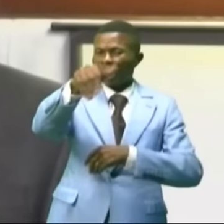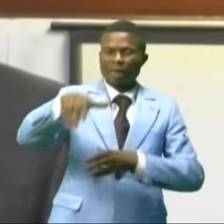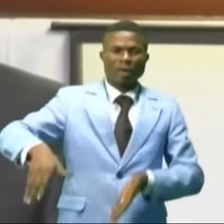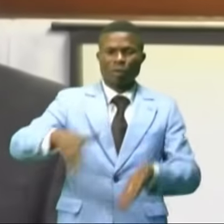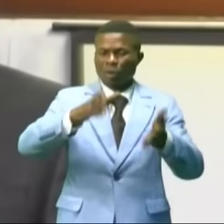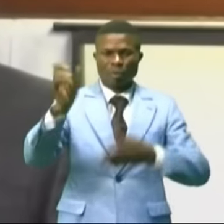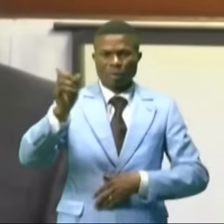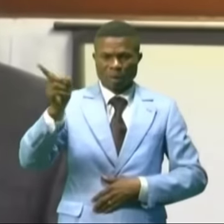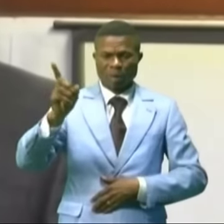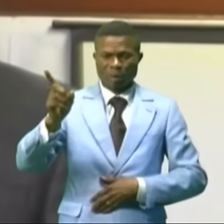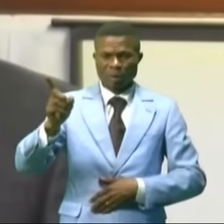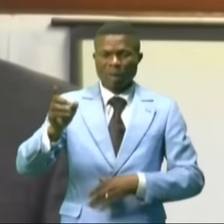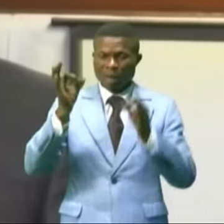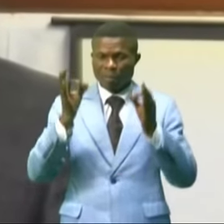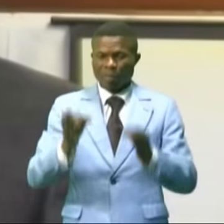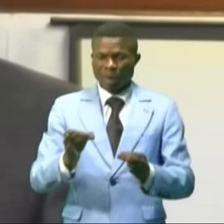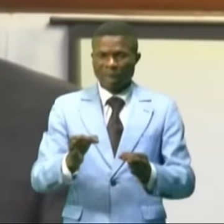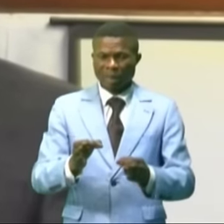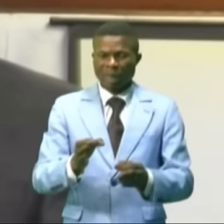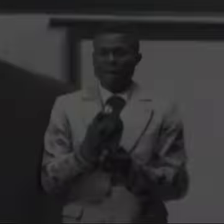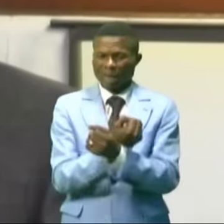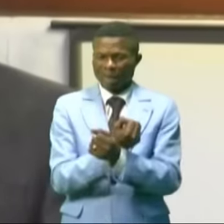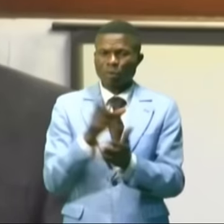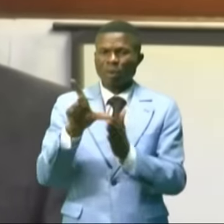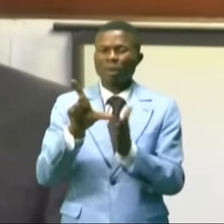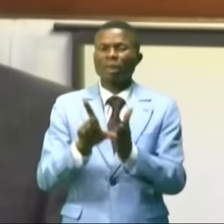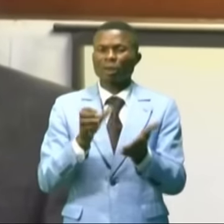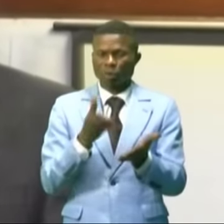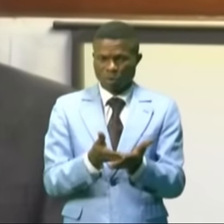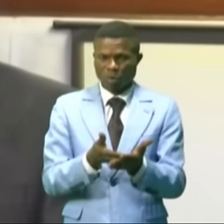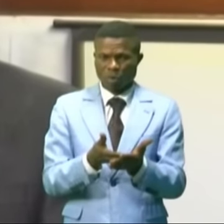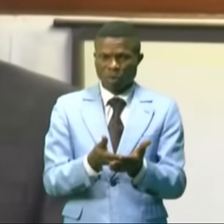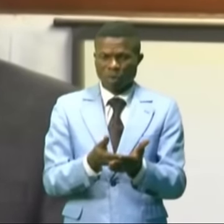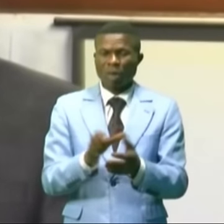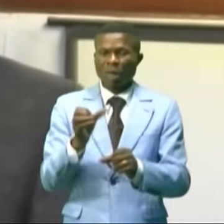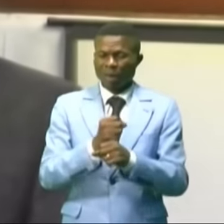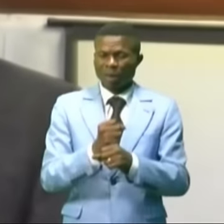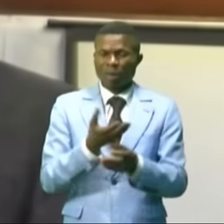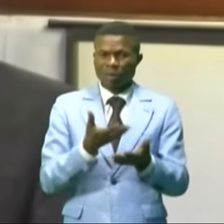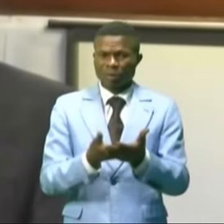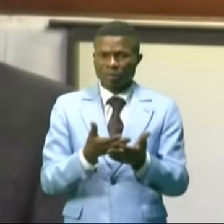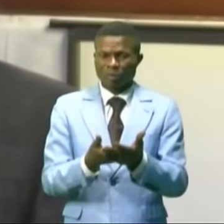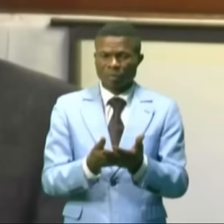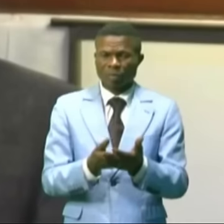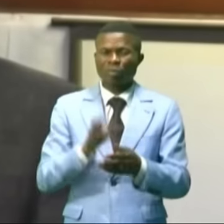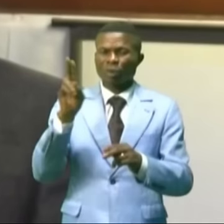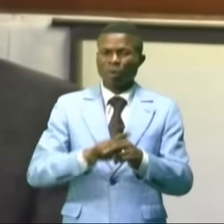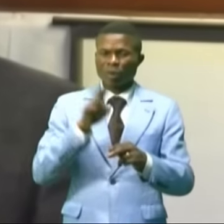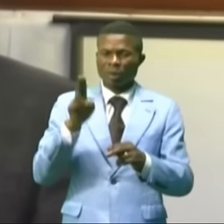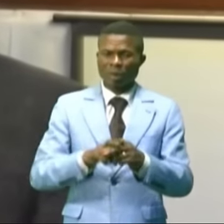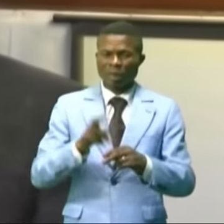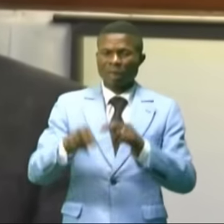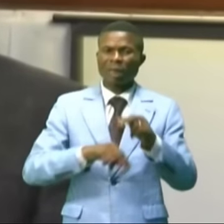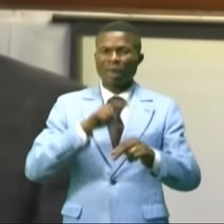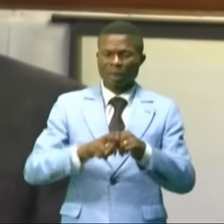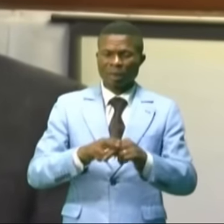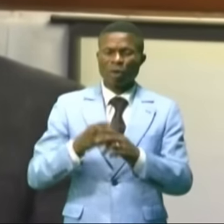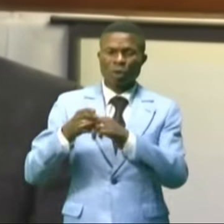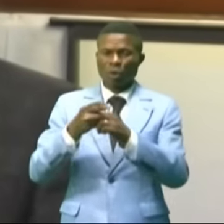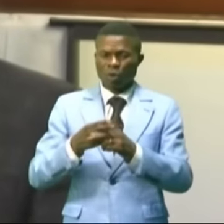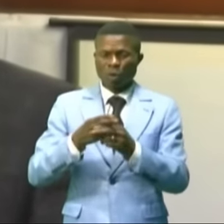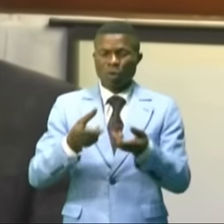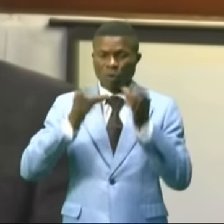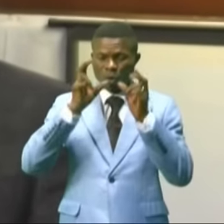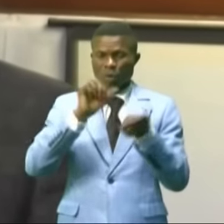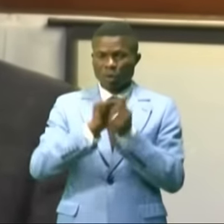à la Corporation professionnelle des cambistes manuels, en sigle CORCAM, a appliqué les normes de vigilance en matière